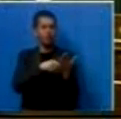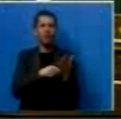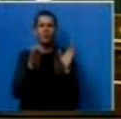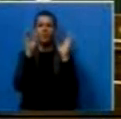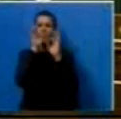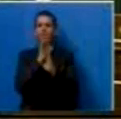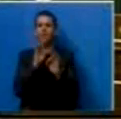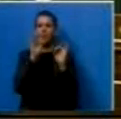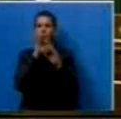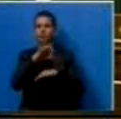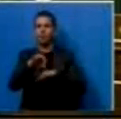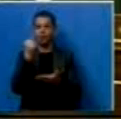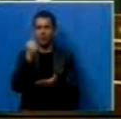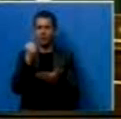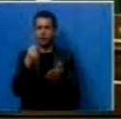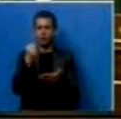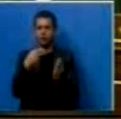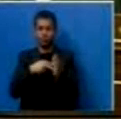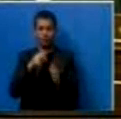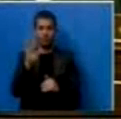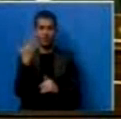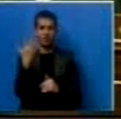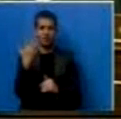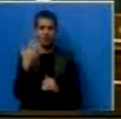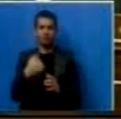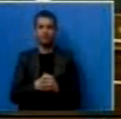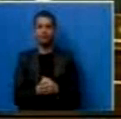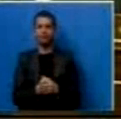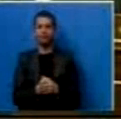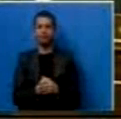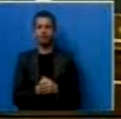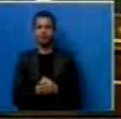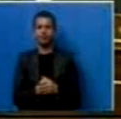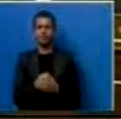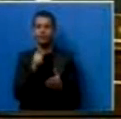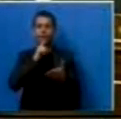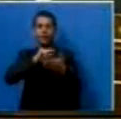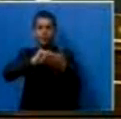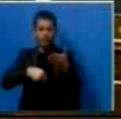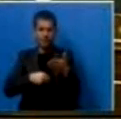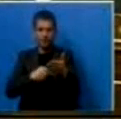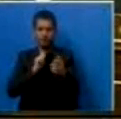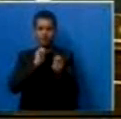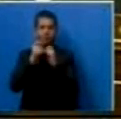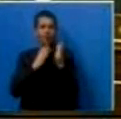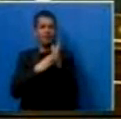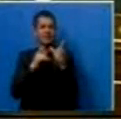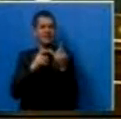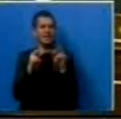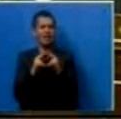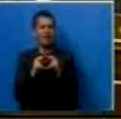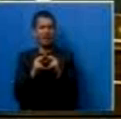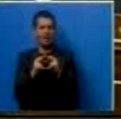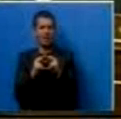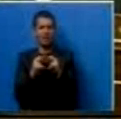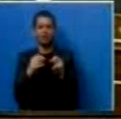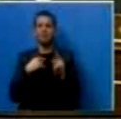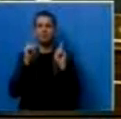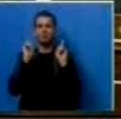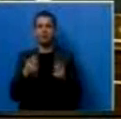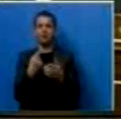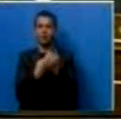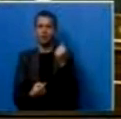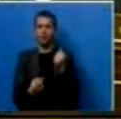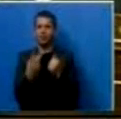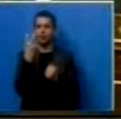në projekt buxheti në vitin 2015, se me nënshkrimin apo me ratifikimin tonë të MSA-s, ne i humbim 200